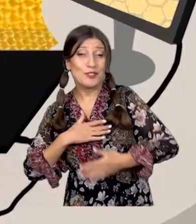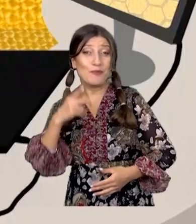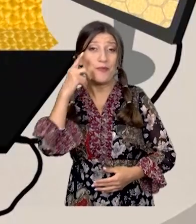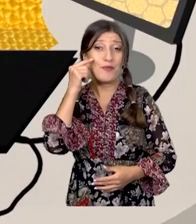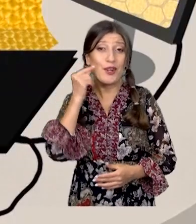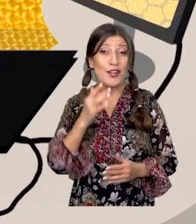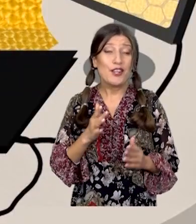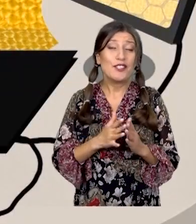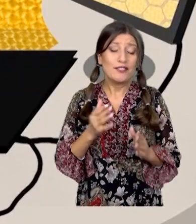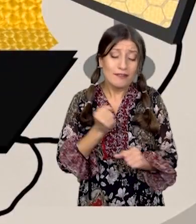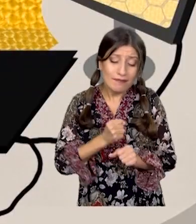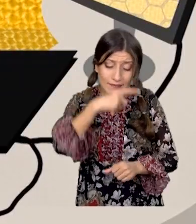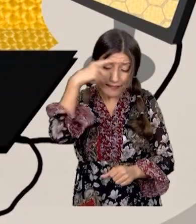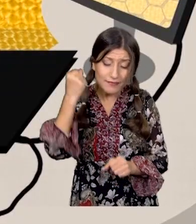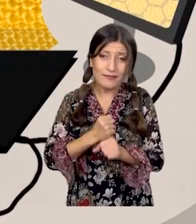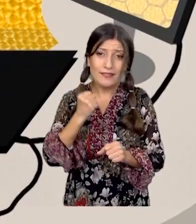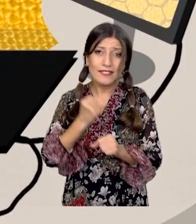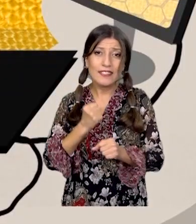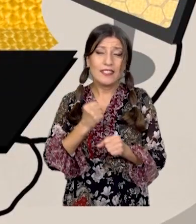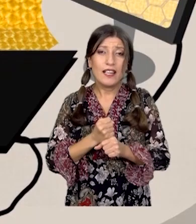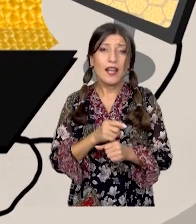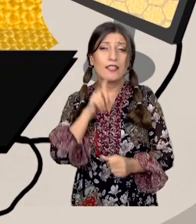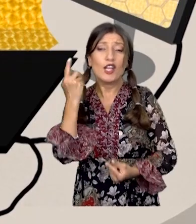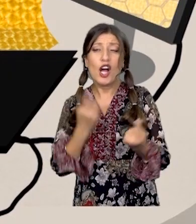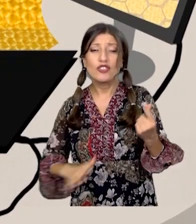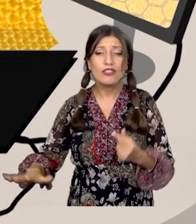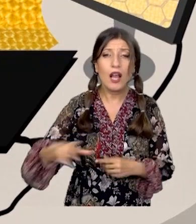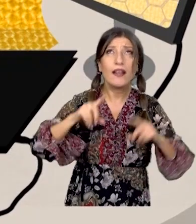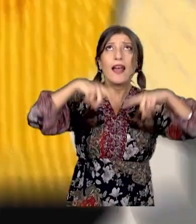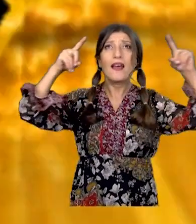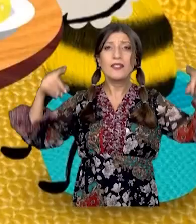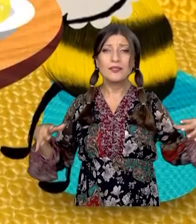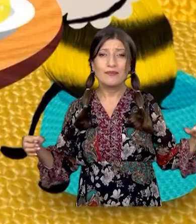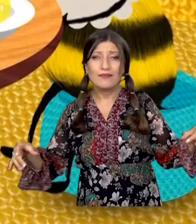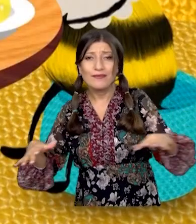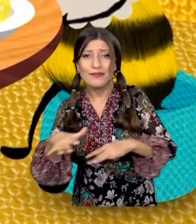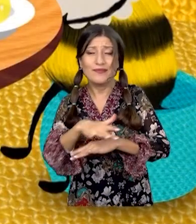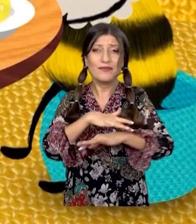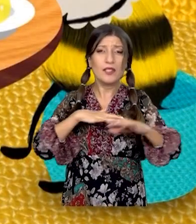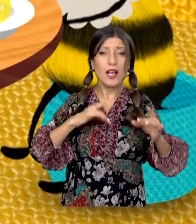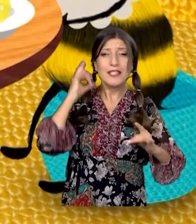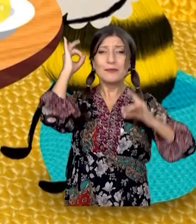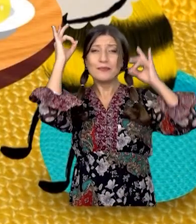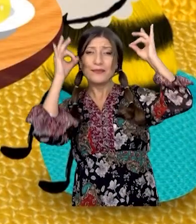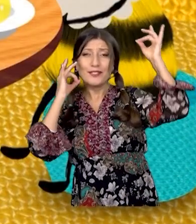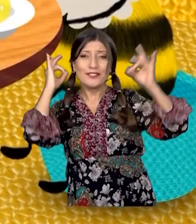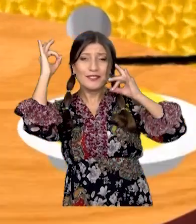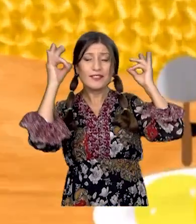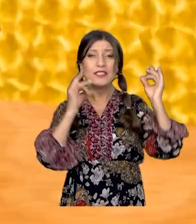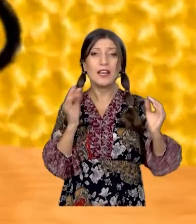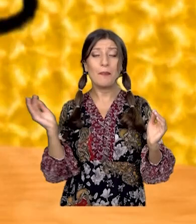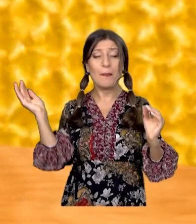Ժրաճան մեր մշակները, հեղեղել են դաշտն ու լերը, միալար մեղնիկ բզում